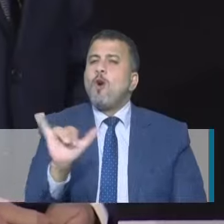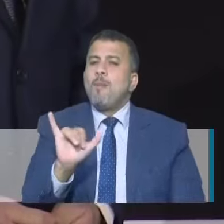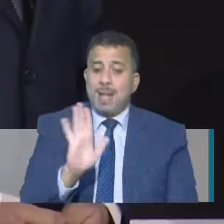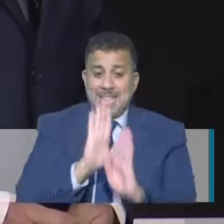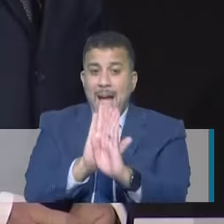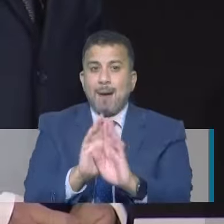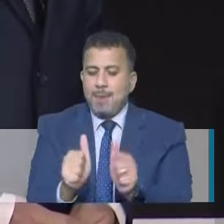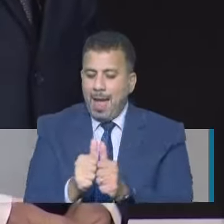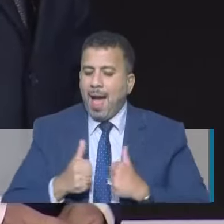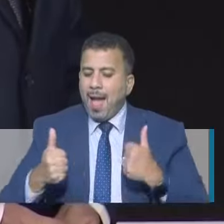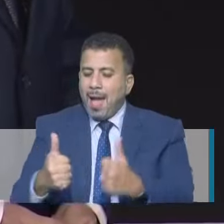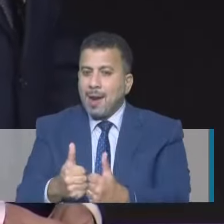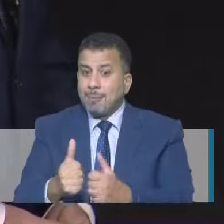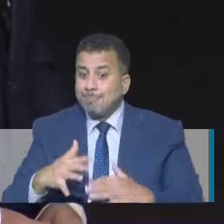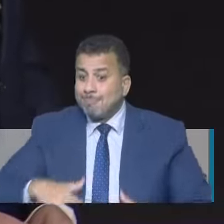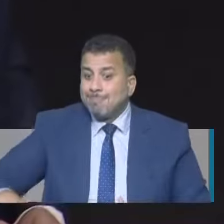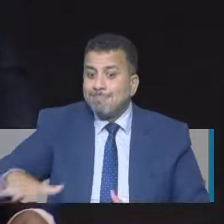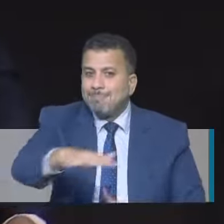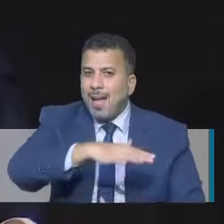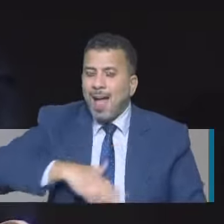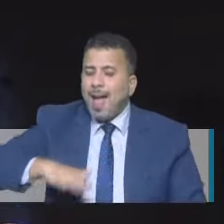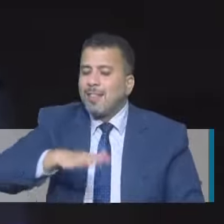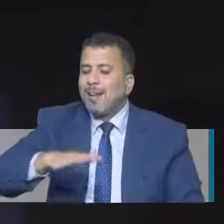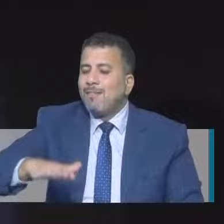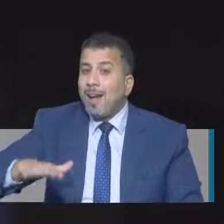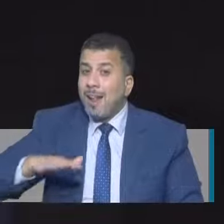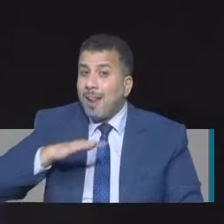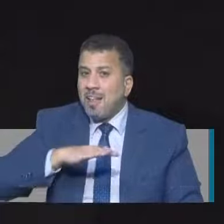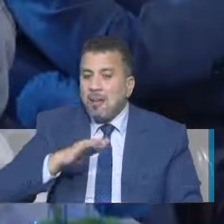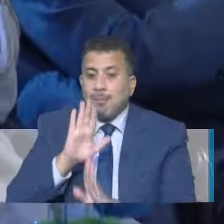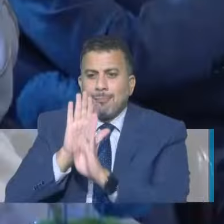العائله والبيئه المحيطه للاطفال ورعايتهم